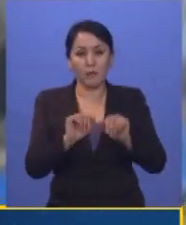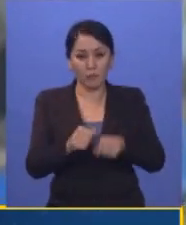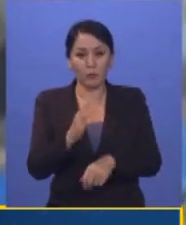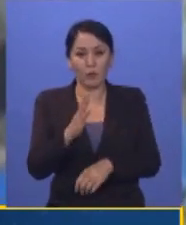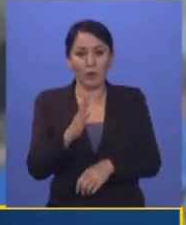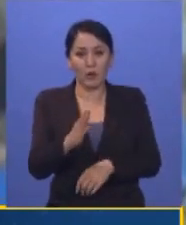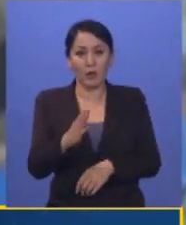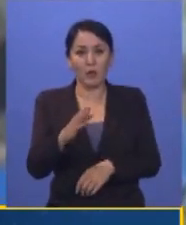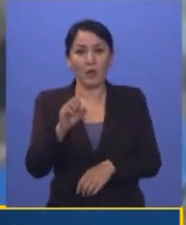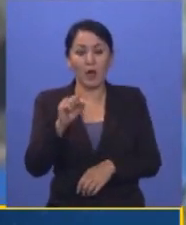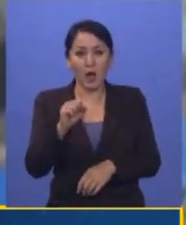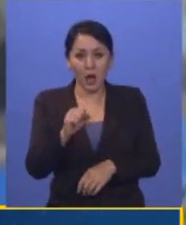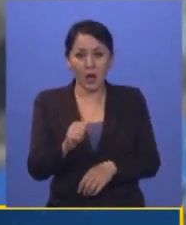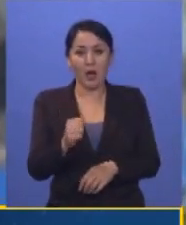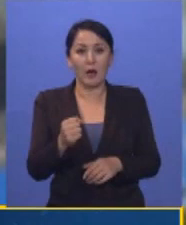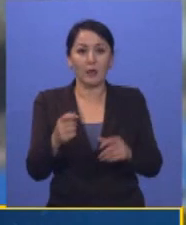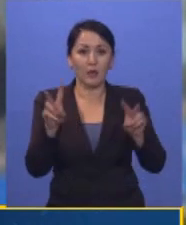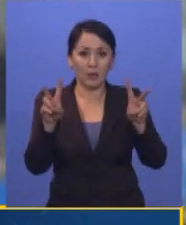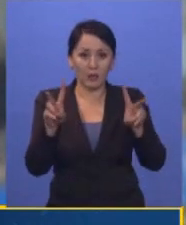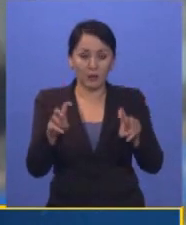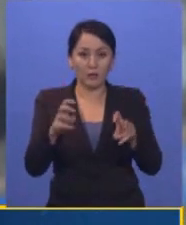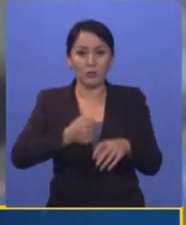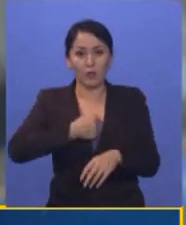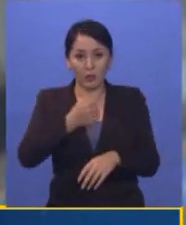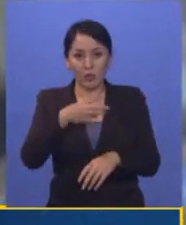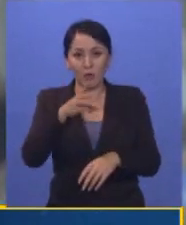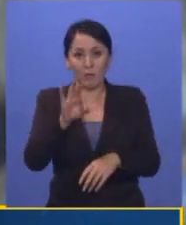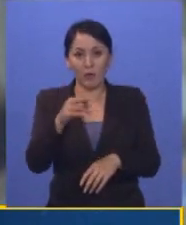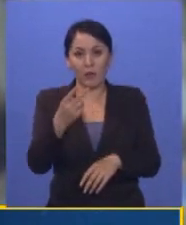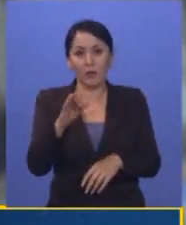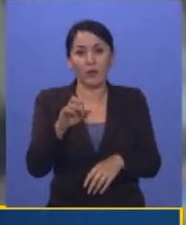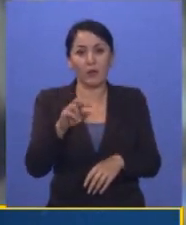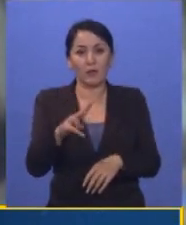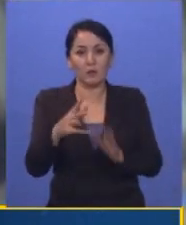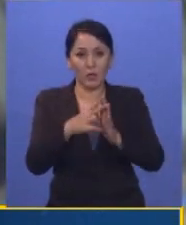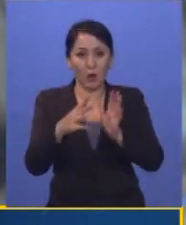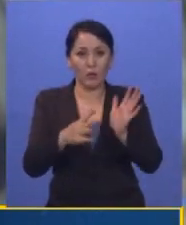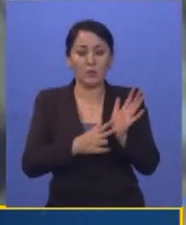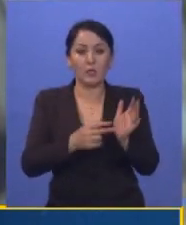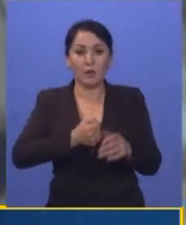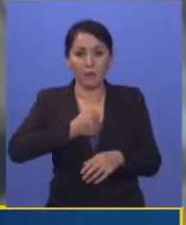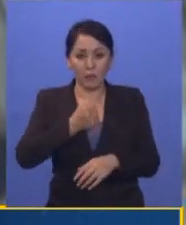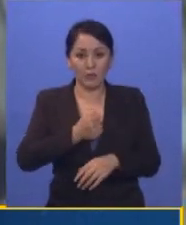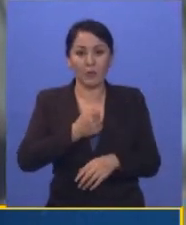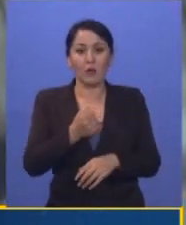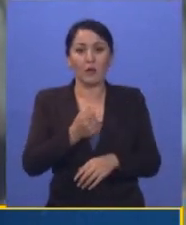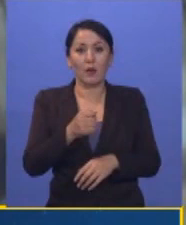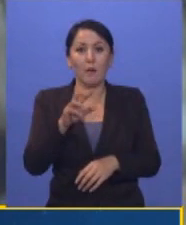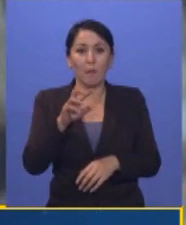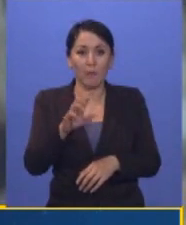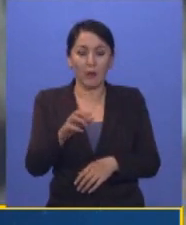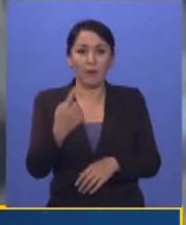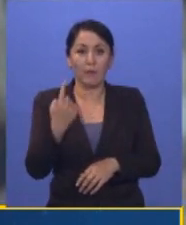береді. А санаттағы үлкен кубтық мотоциклдерді басқару үшін, яғни 18 жастан бастап шығарылады.